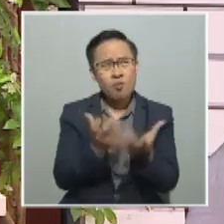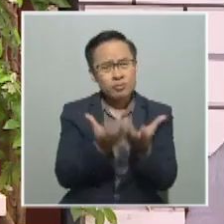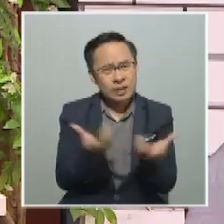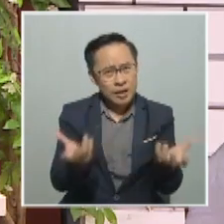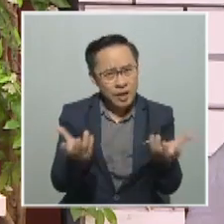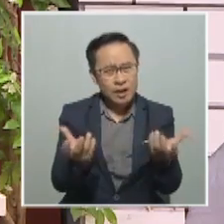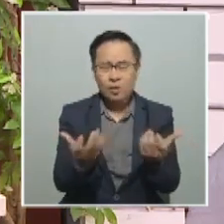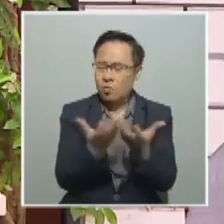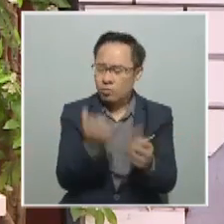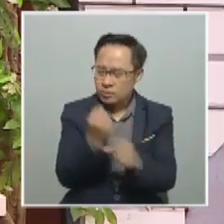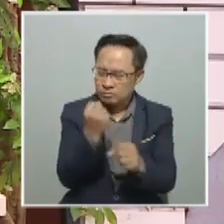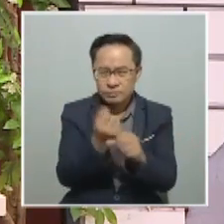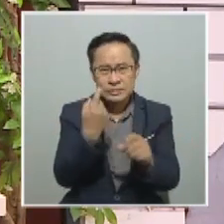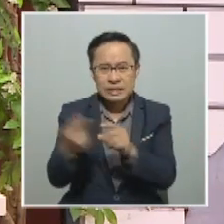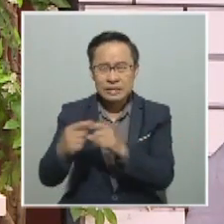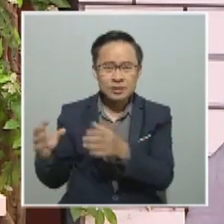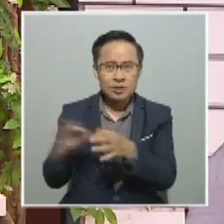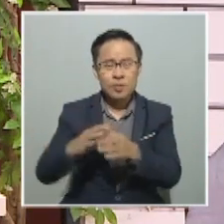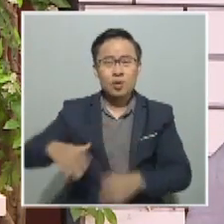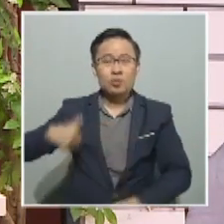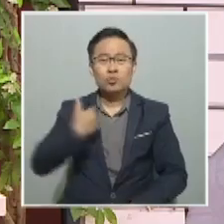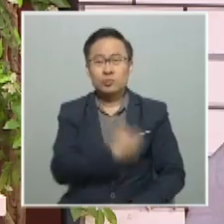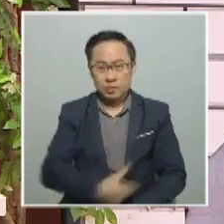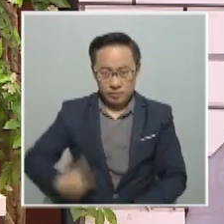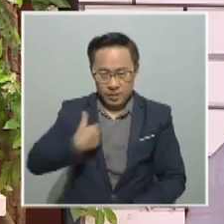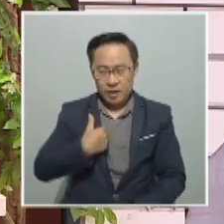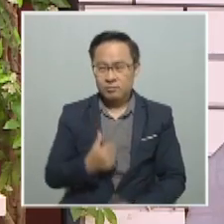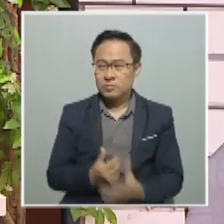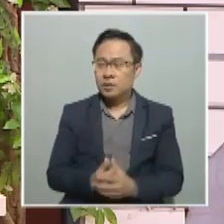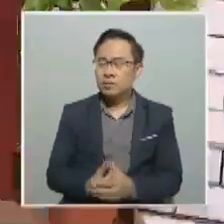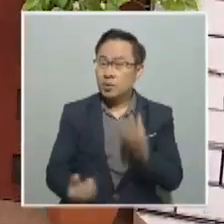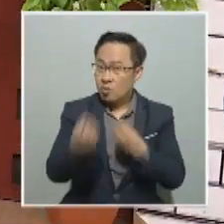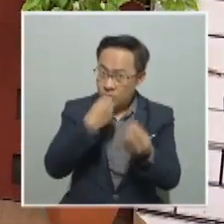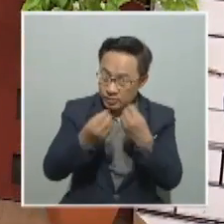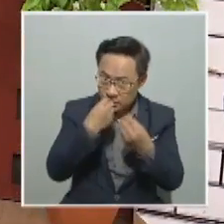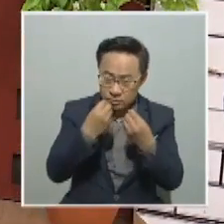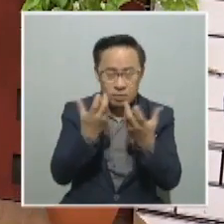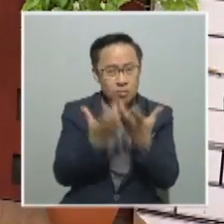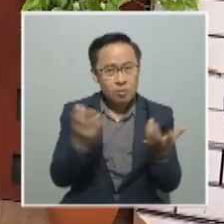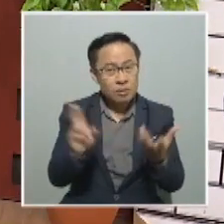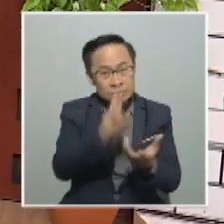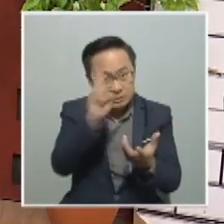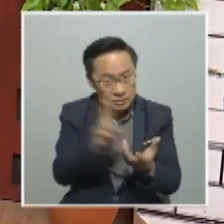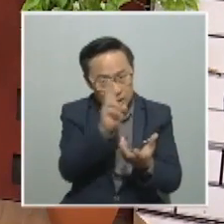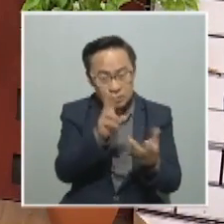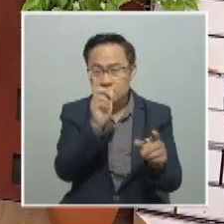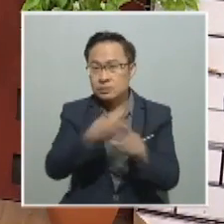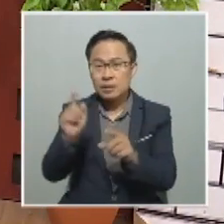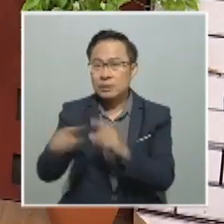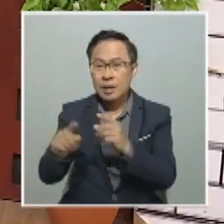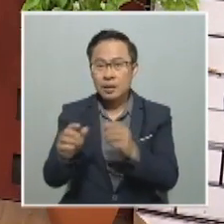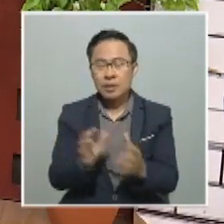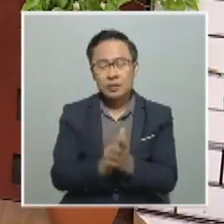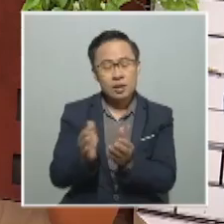ำสินค้าหรือผลิตภัณฑ์ดีๆที่เกี่ยวกับสุขภาพจะเป็นของกินอะไรต่างๆจะเป็นของใช้ที่